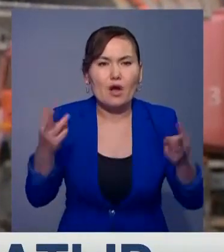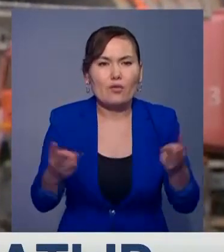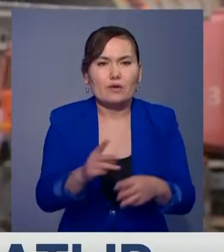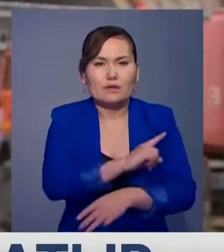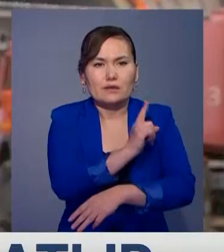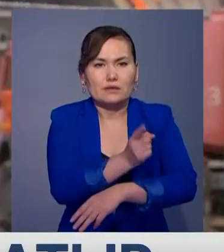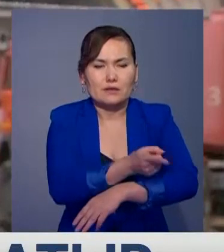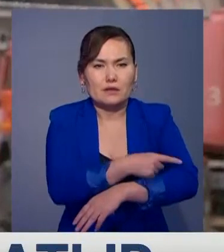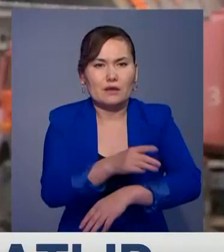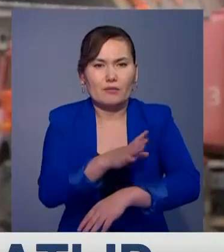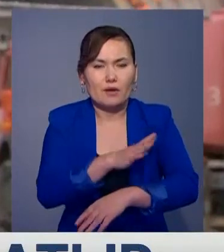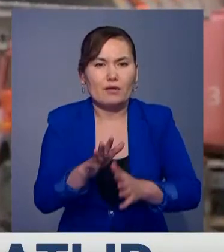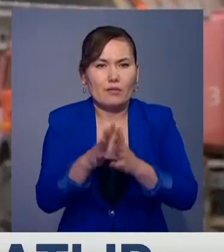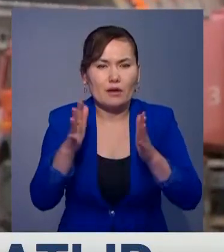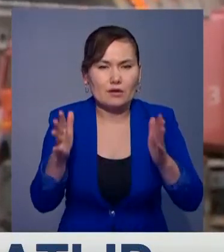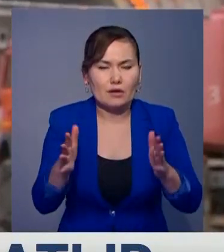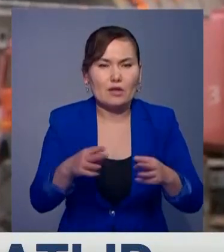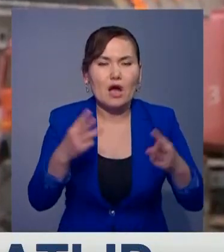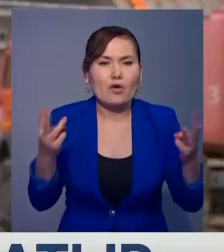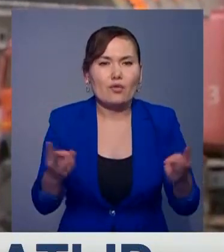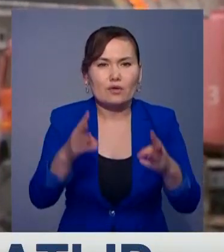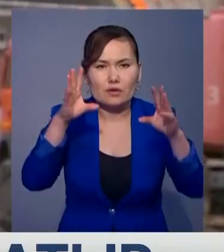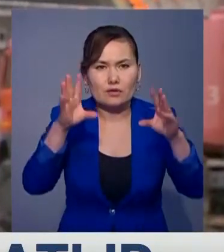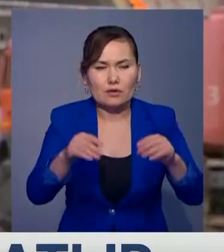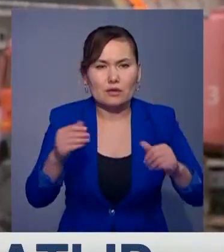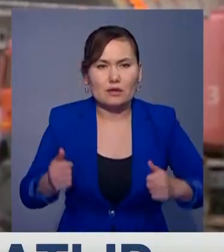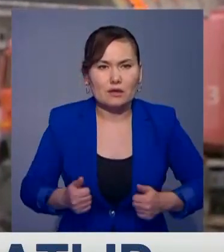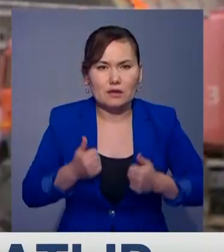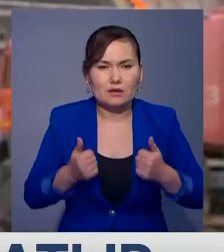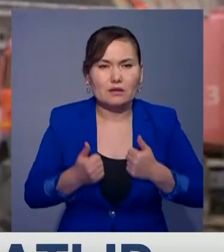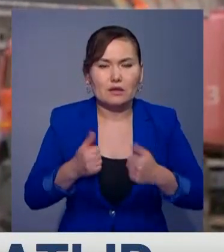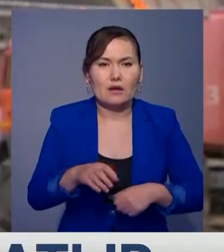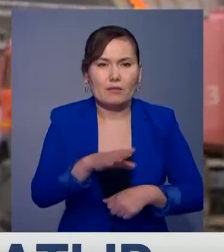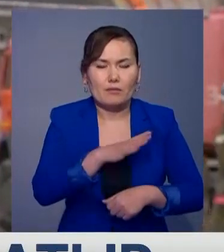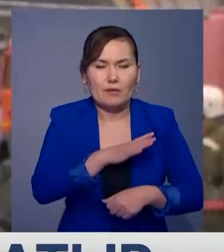қатты болды. Біздер енді шамамыз жеткенше өзіміздің складтан товардың барлығын